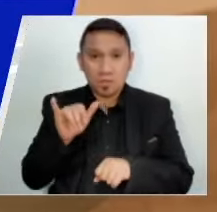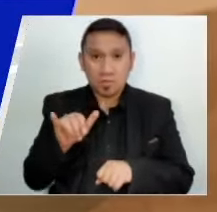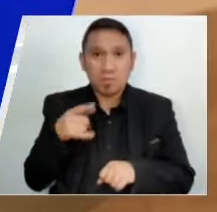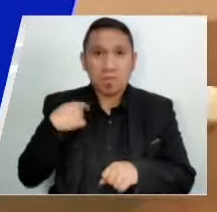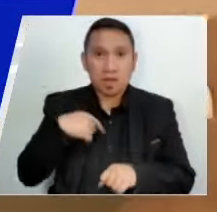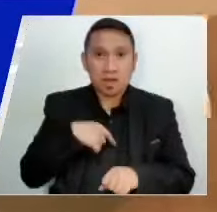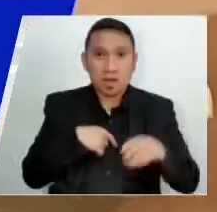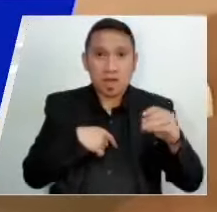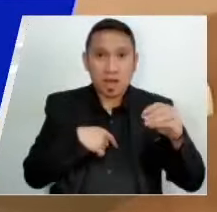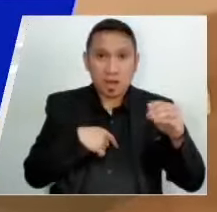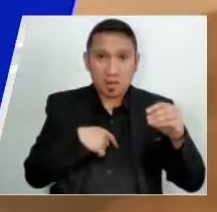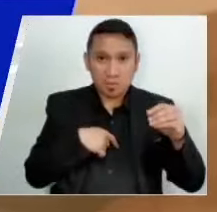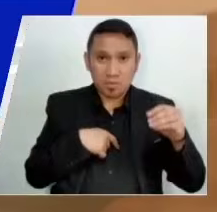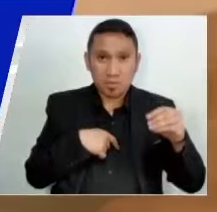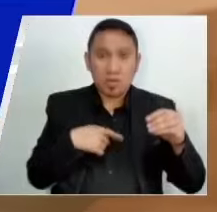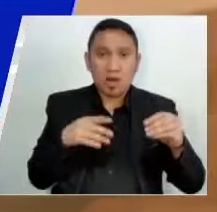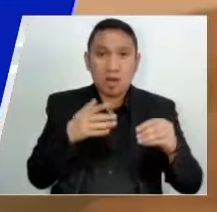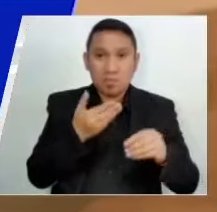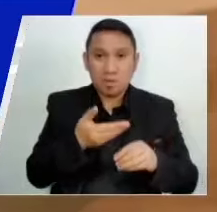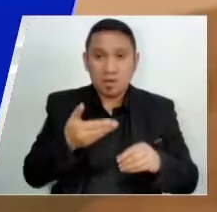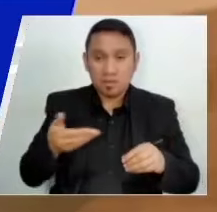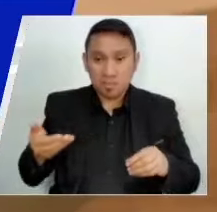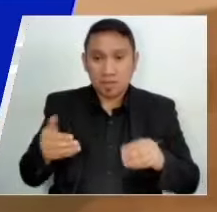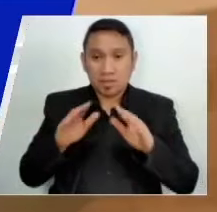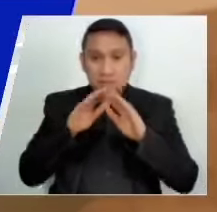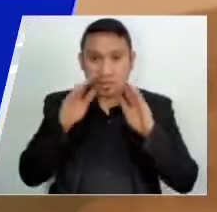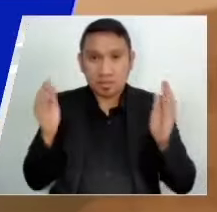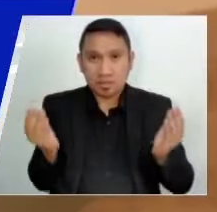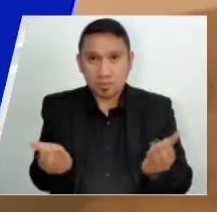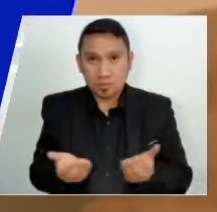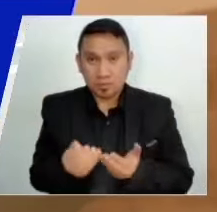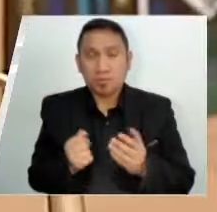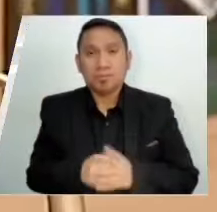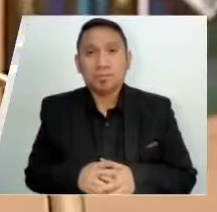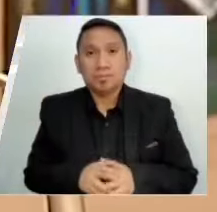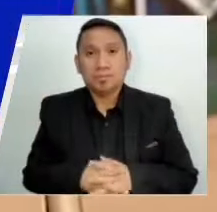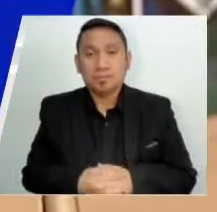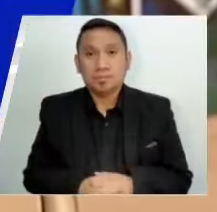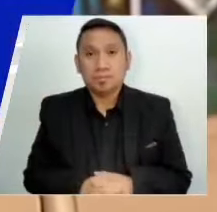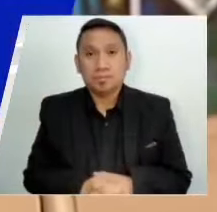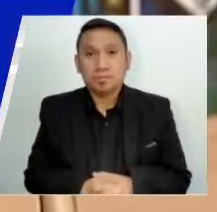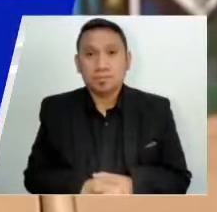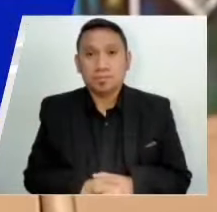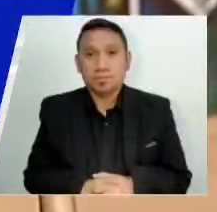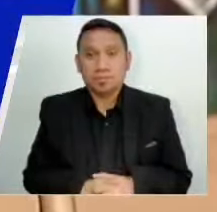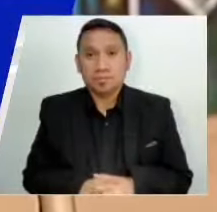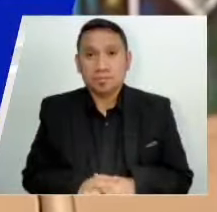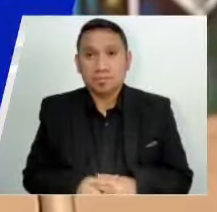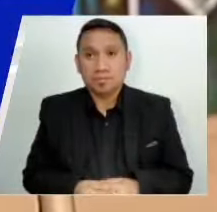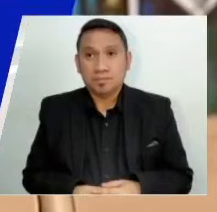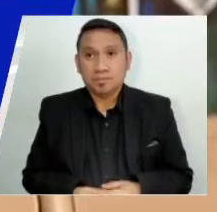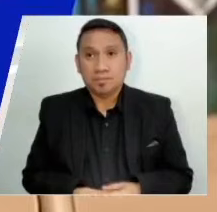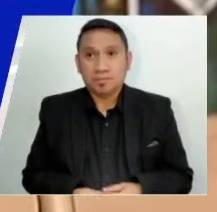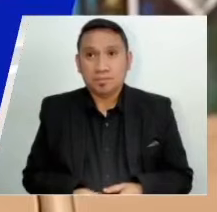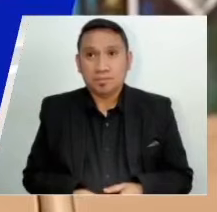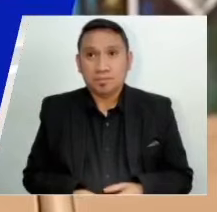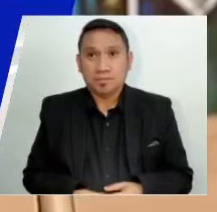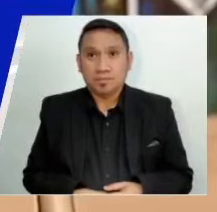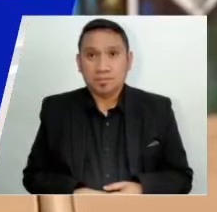Para ako ang kapaglay ng mundo. May forever.